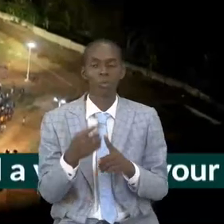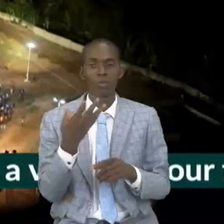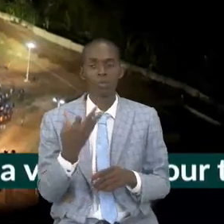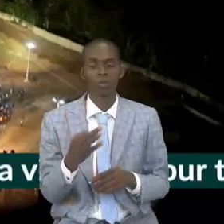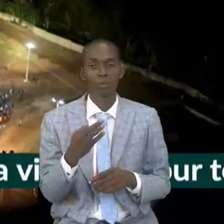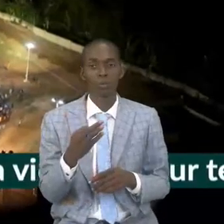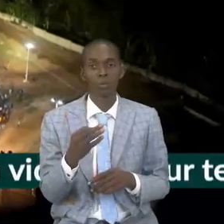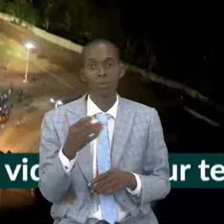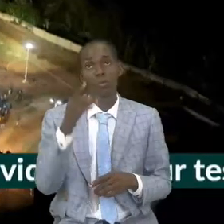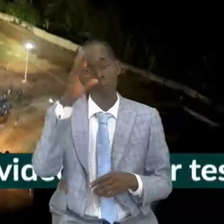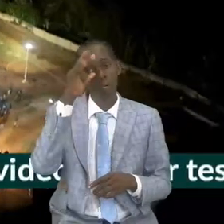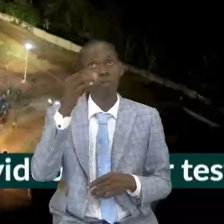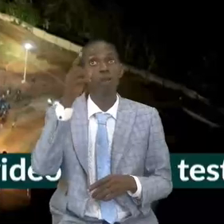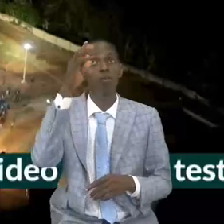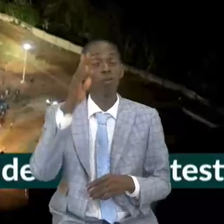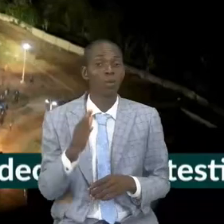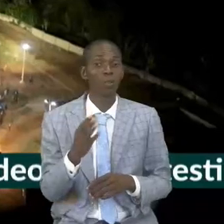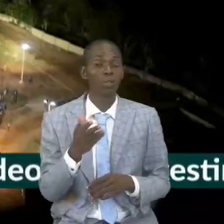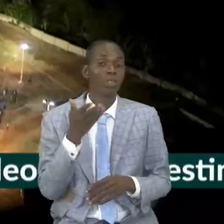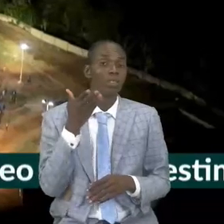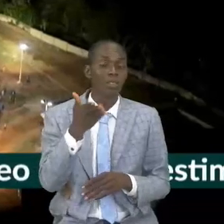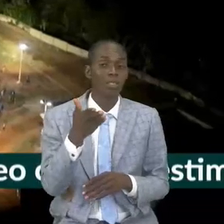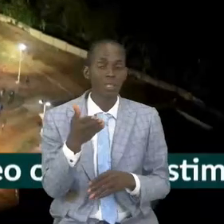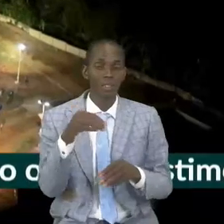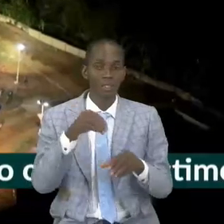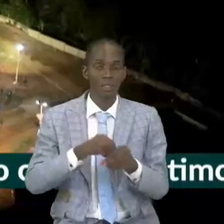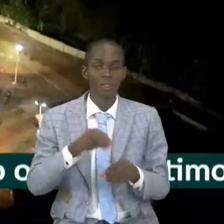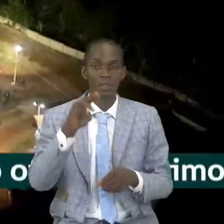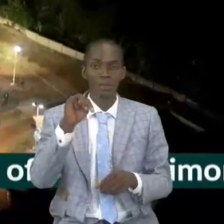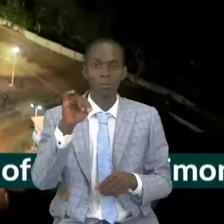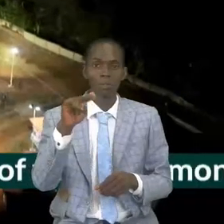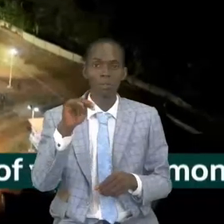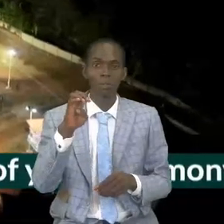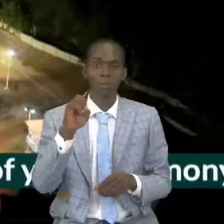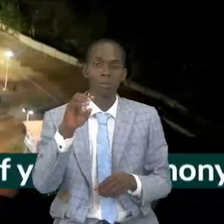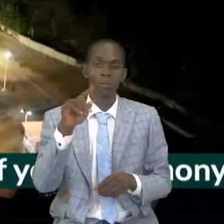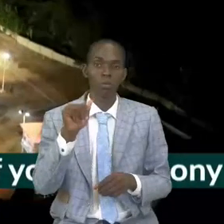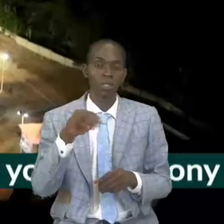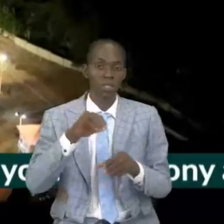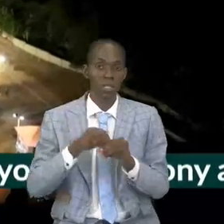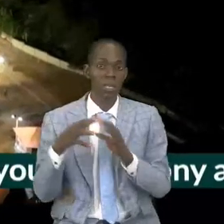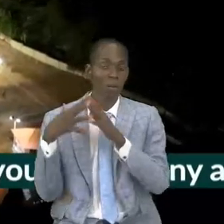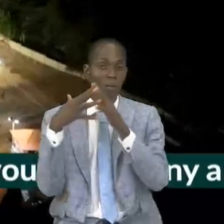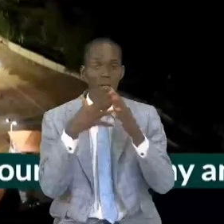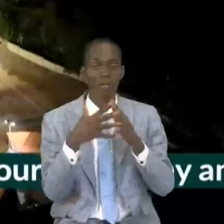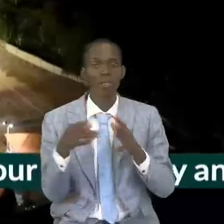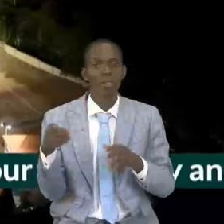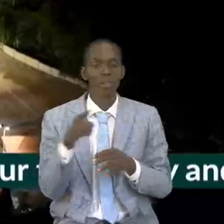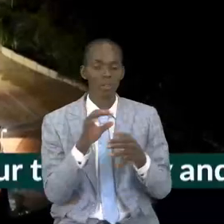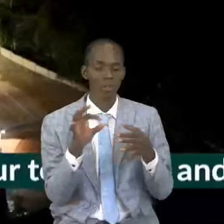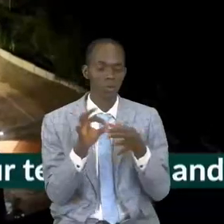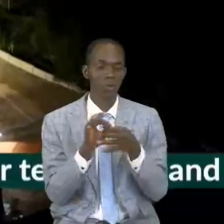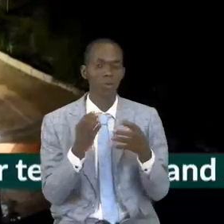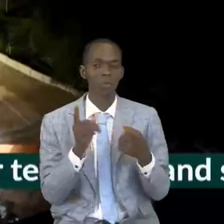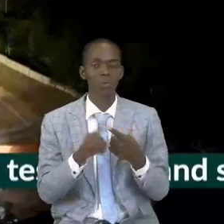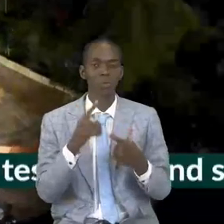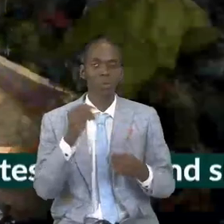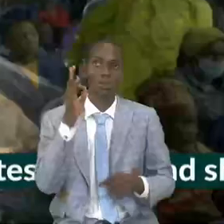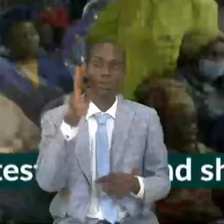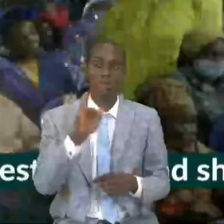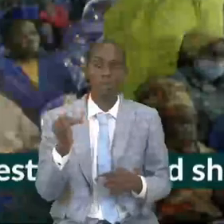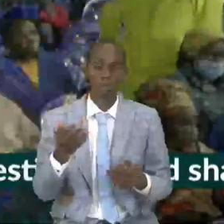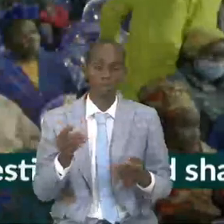Après la prédication de Dieu en Minnesota aux États-Unis, il s'était connecté à la